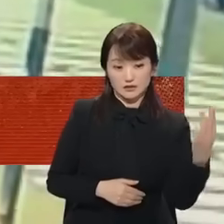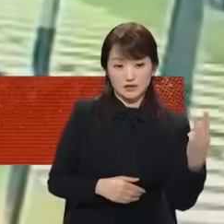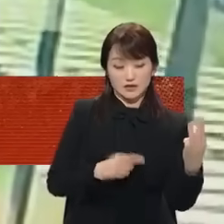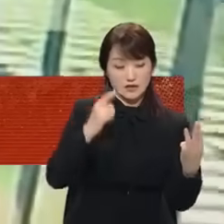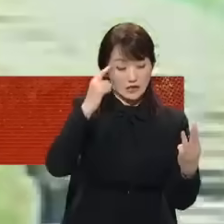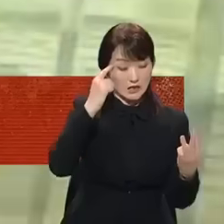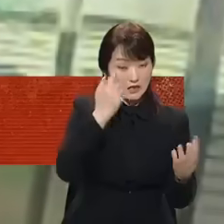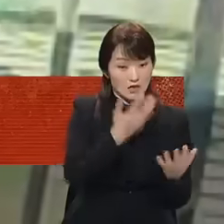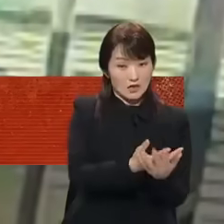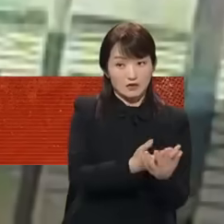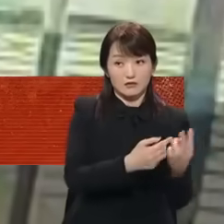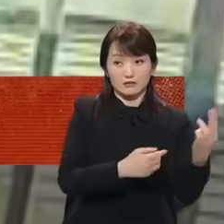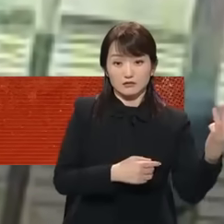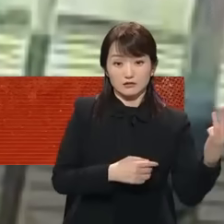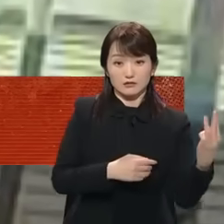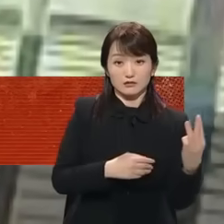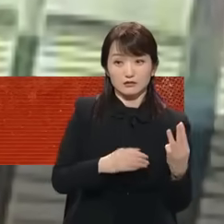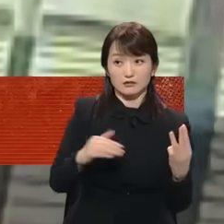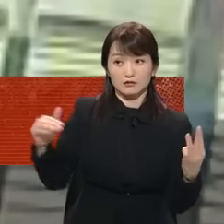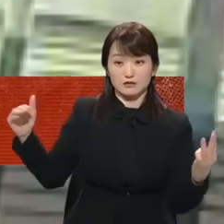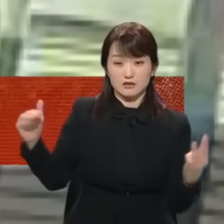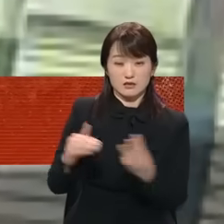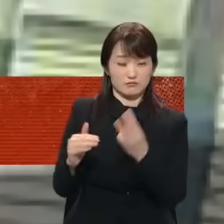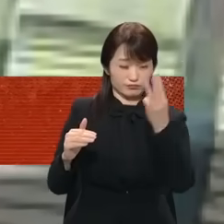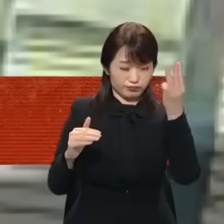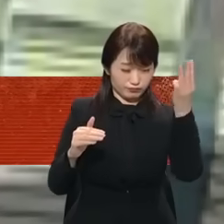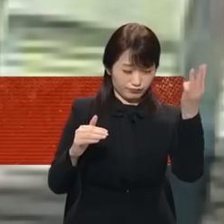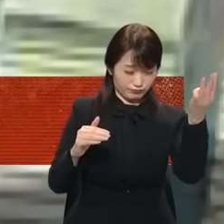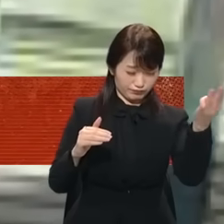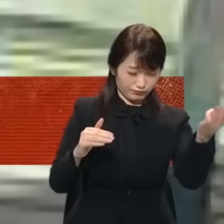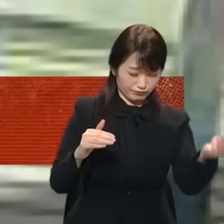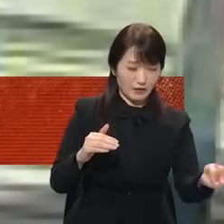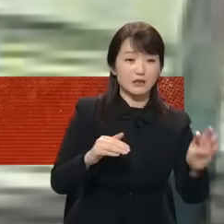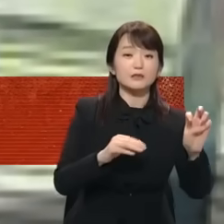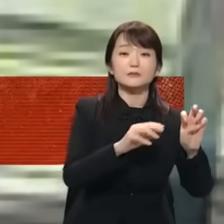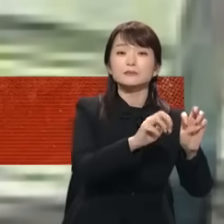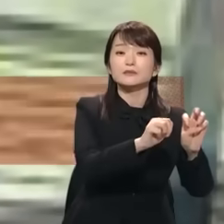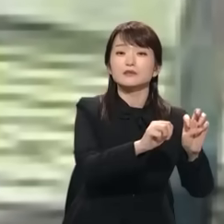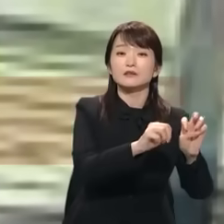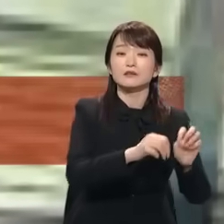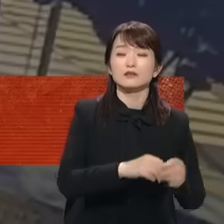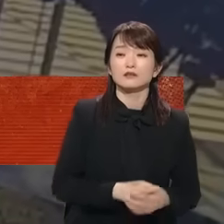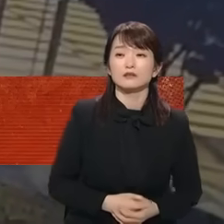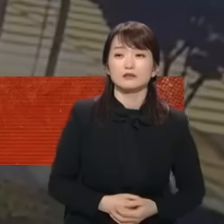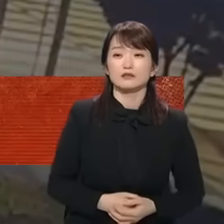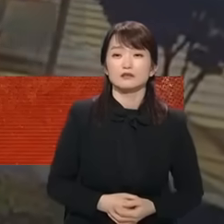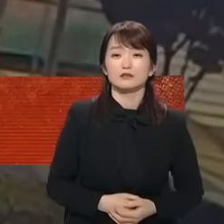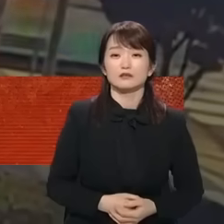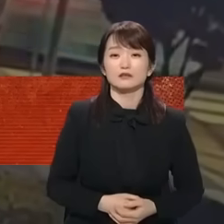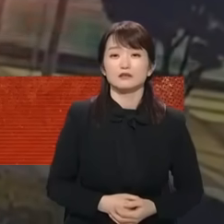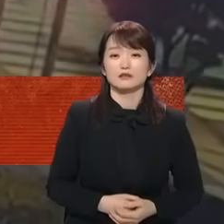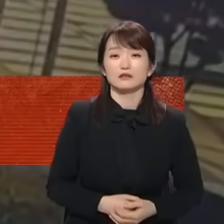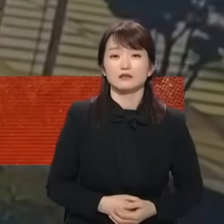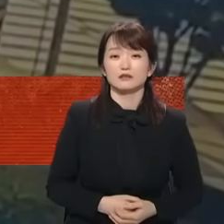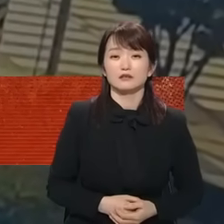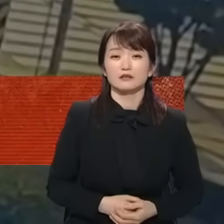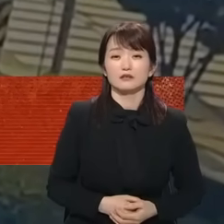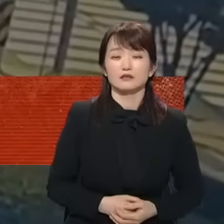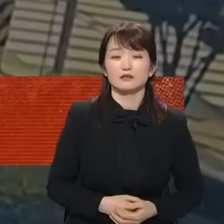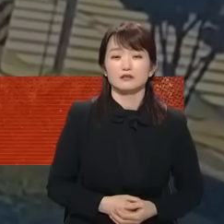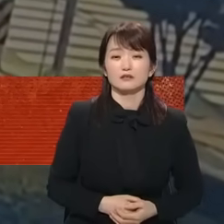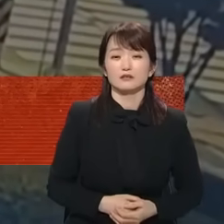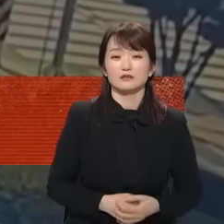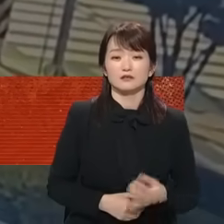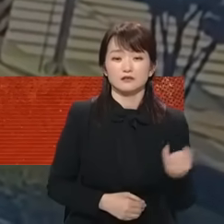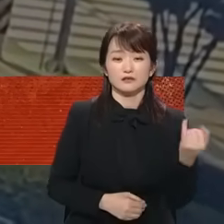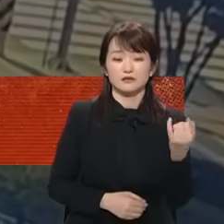충격으로 글쎄요 3M 아니고 30m 날아 갔다니까 그거는 뭐 참 이렇게 말하기가 좀 힘든 거 같은데이